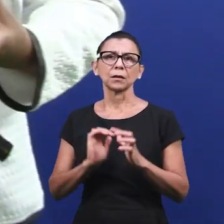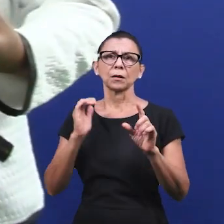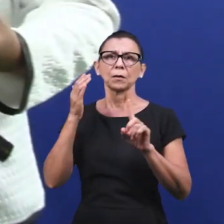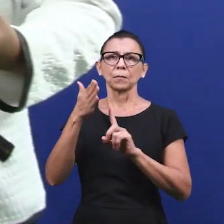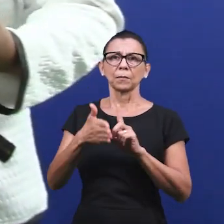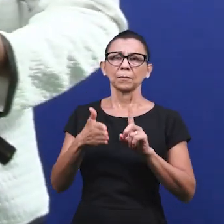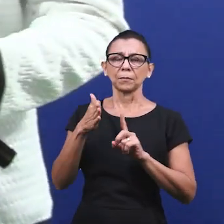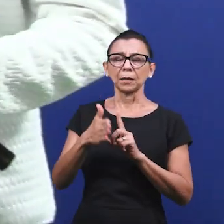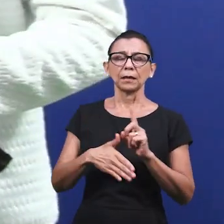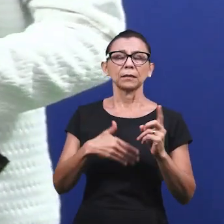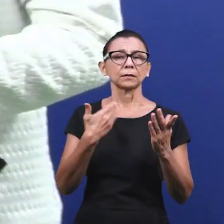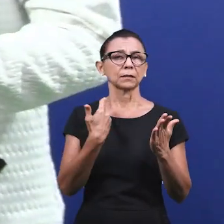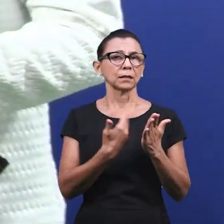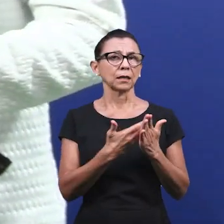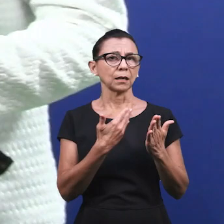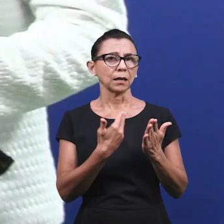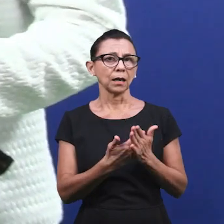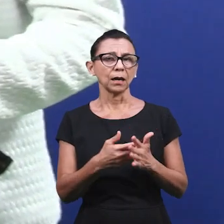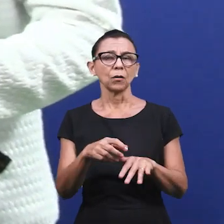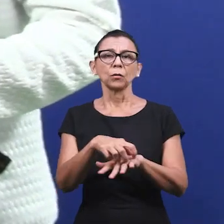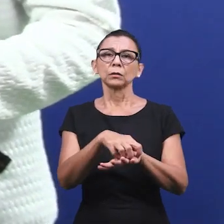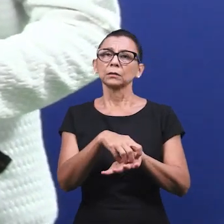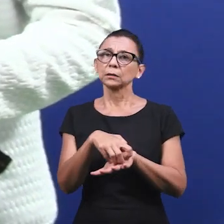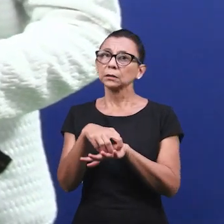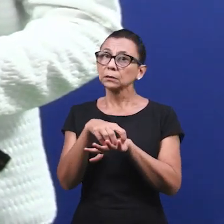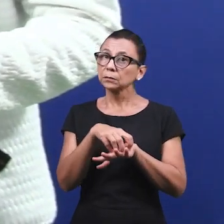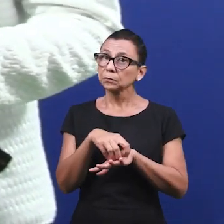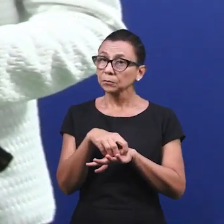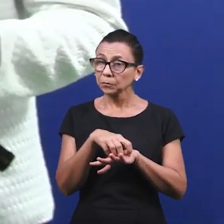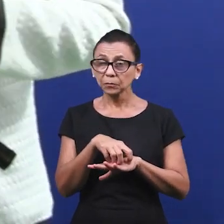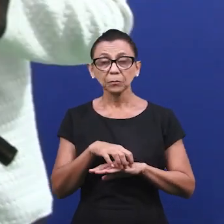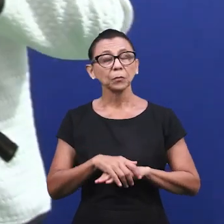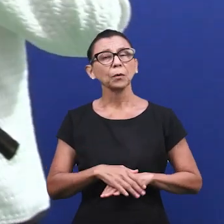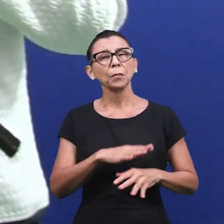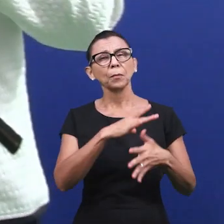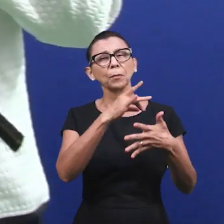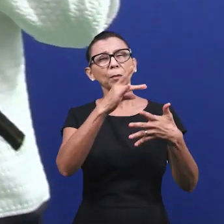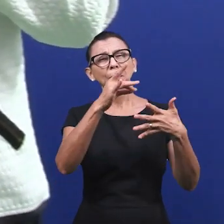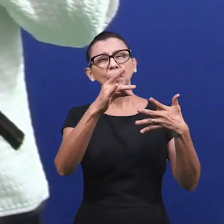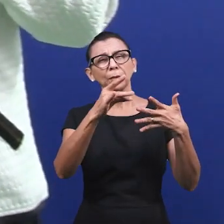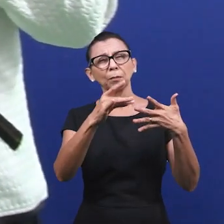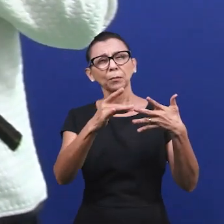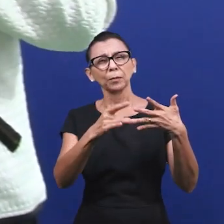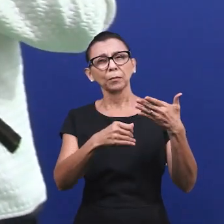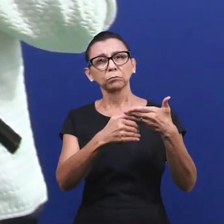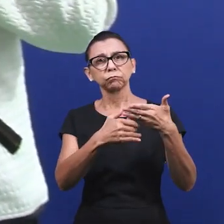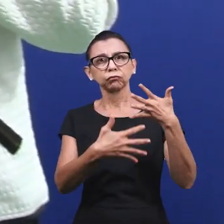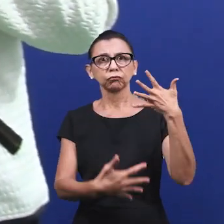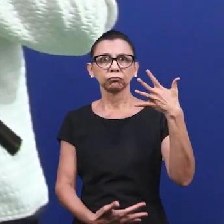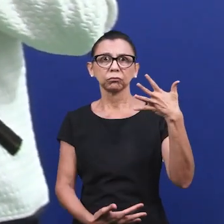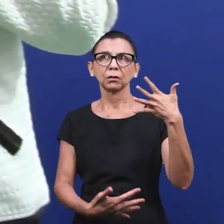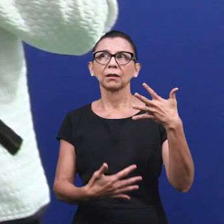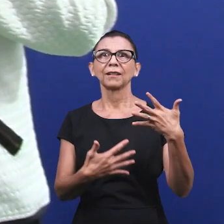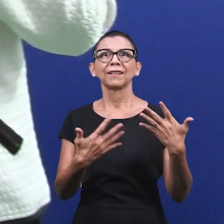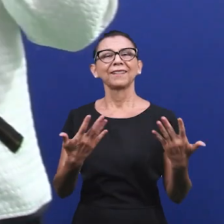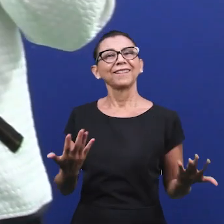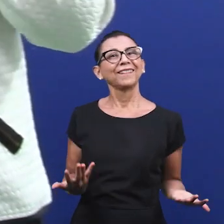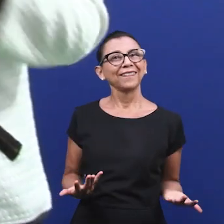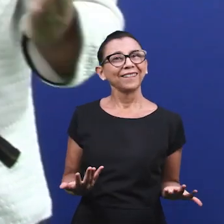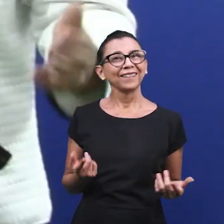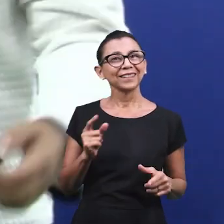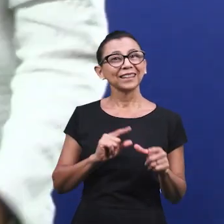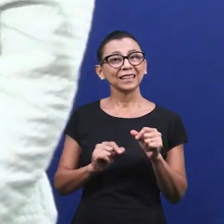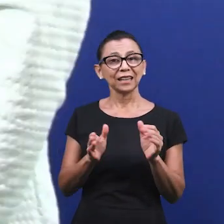palestres, des études, l'accès au transport. Donc l'accessibilité est en